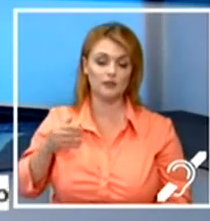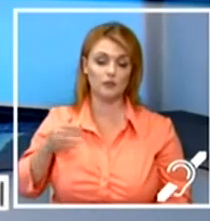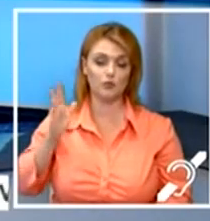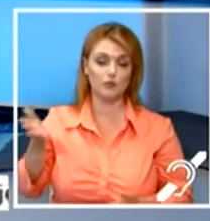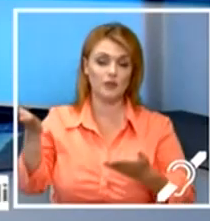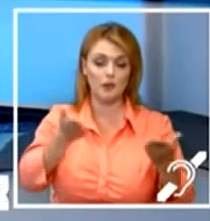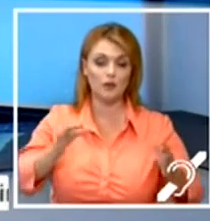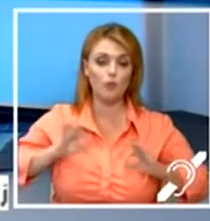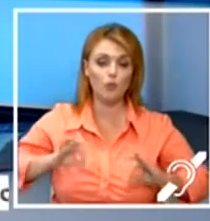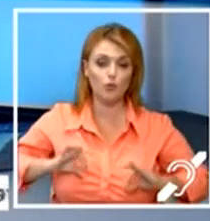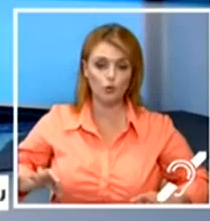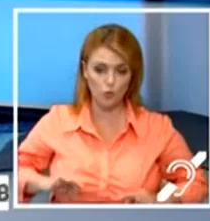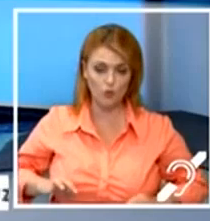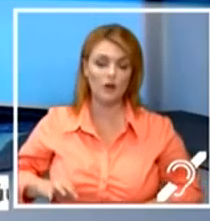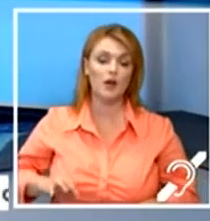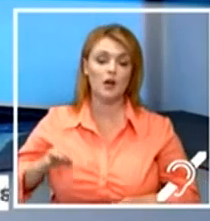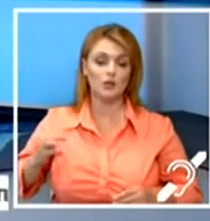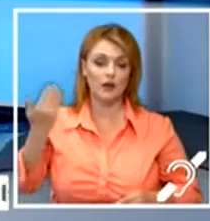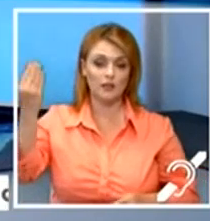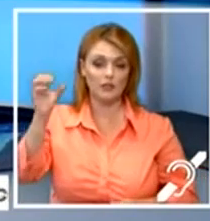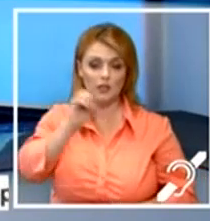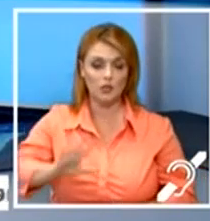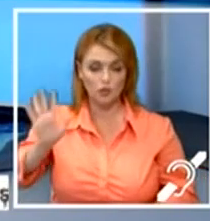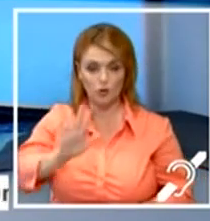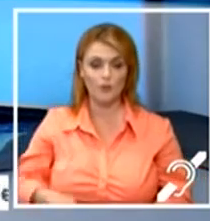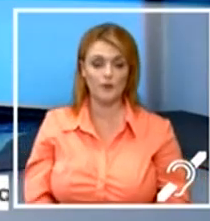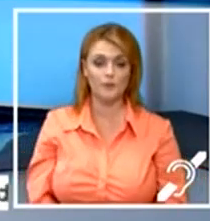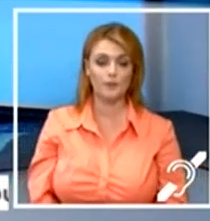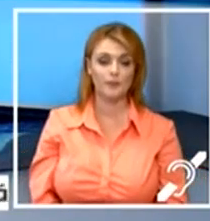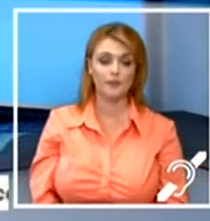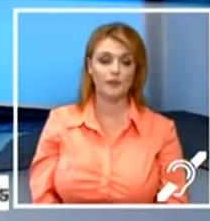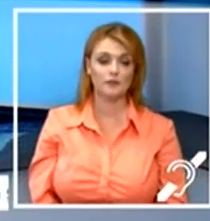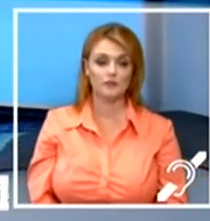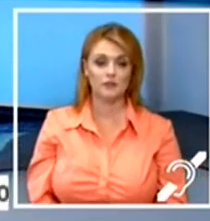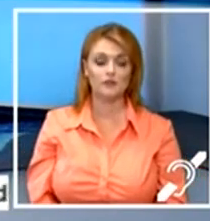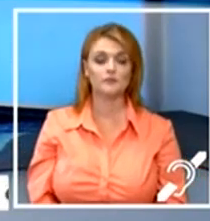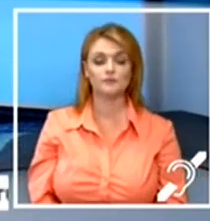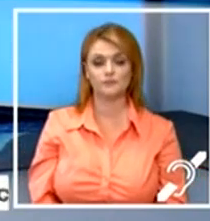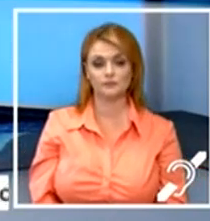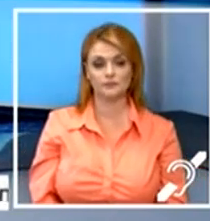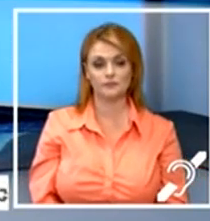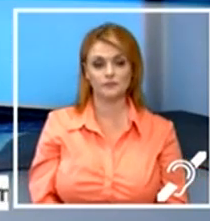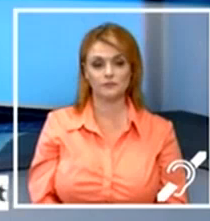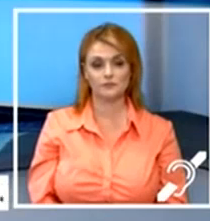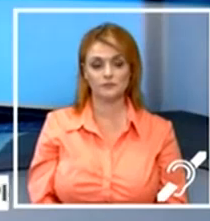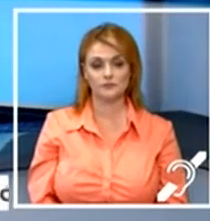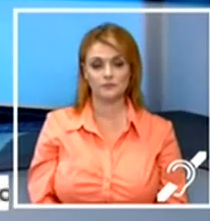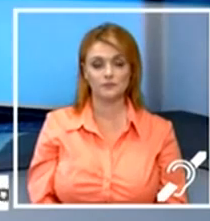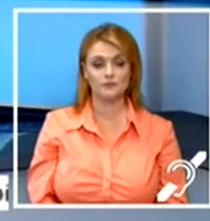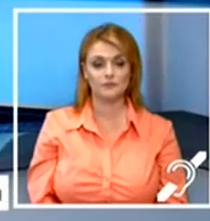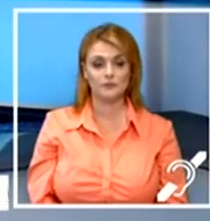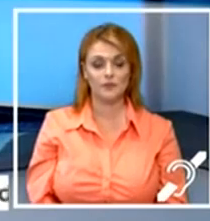premierul Ungariei a declarat că țara sa va aplica decizia Uniunii Europene privind reducerea consumului de gaz în pofida daunelor